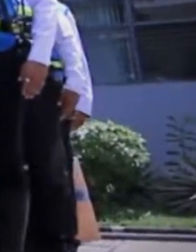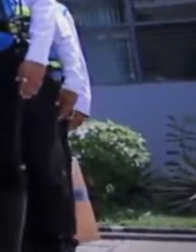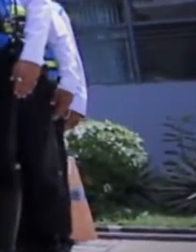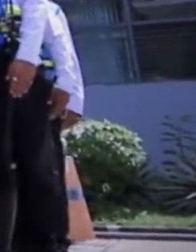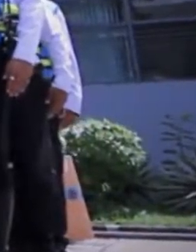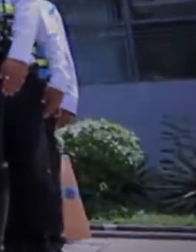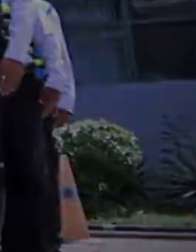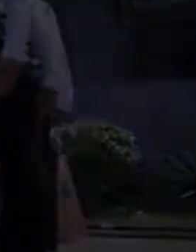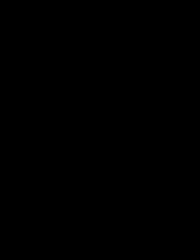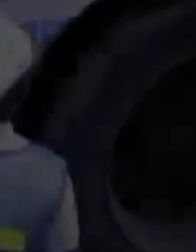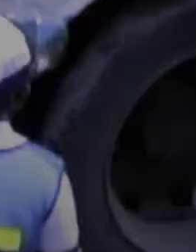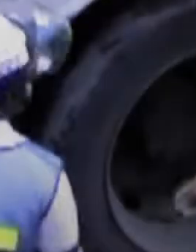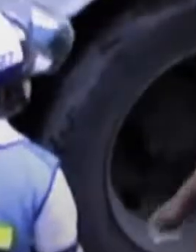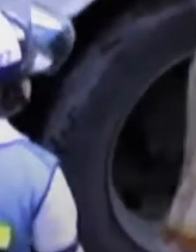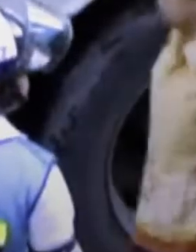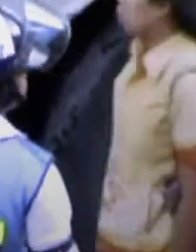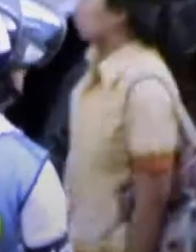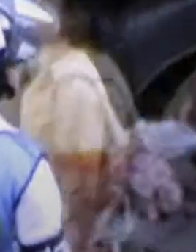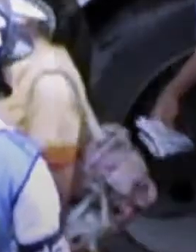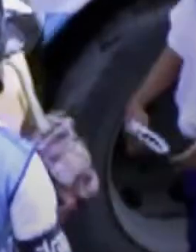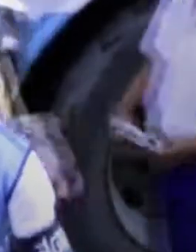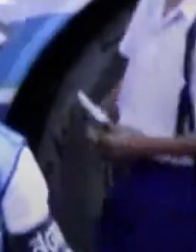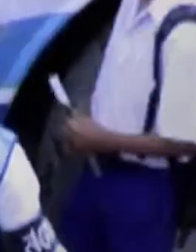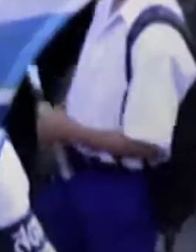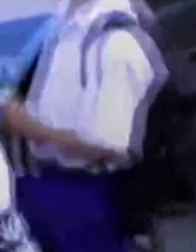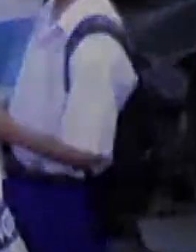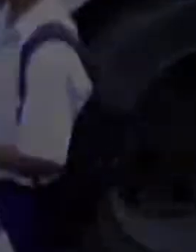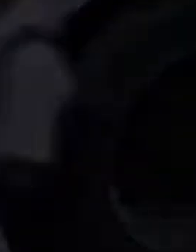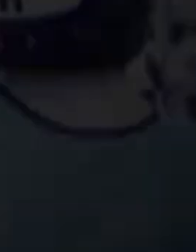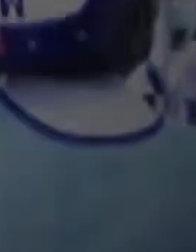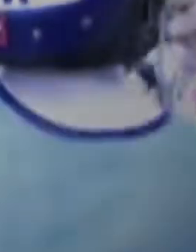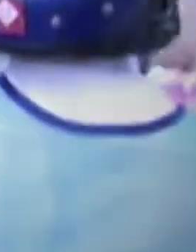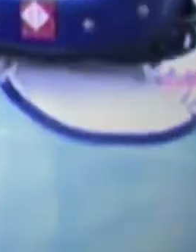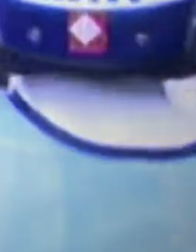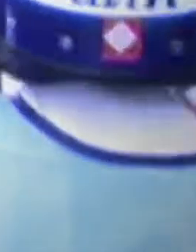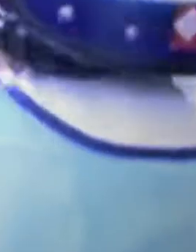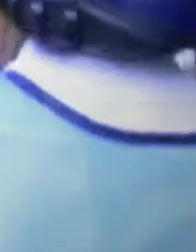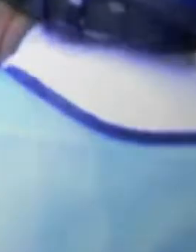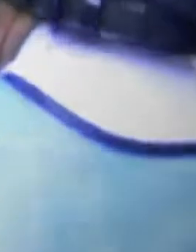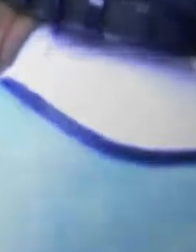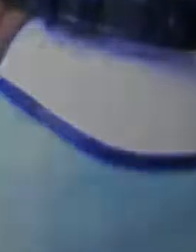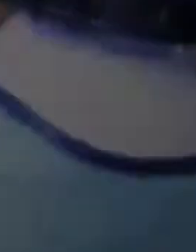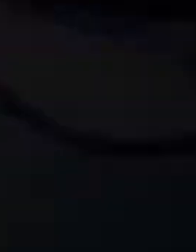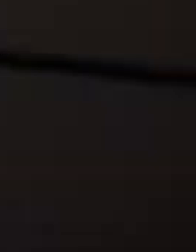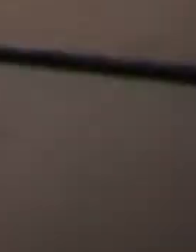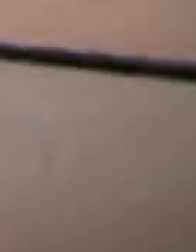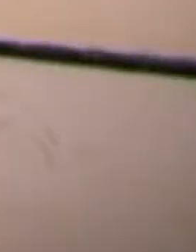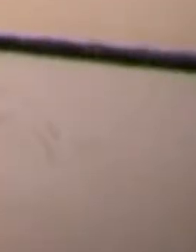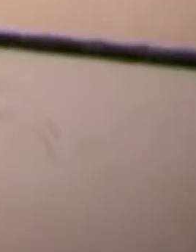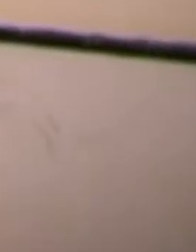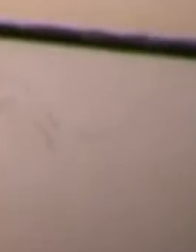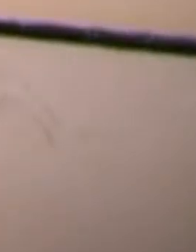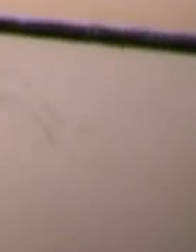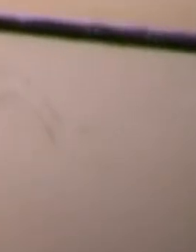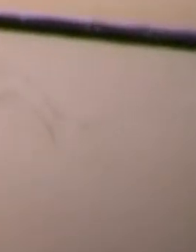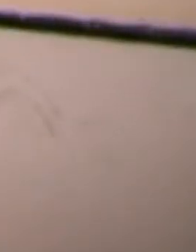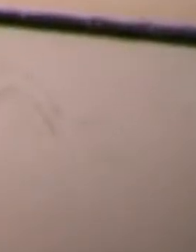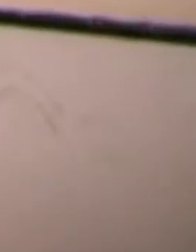นเราภูมิใจที่ทำให้คุณเดินทางถึงที่หมายอย่างปลอดภั